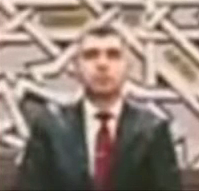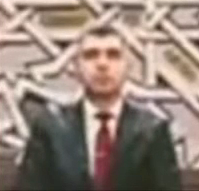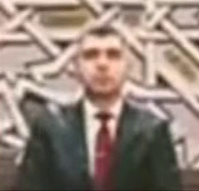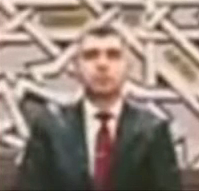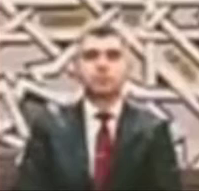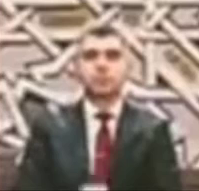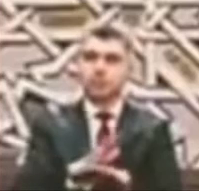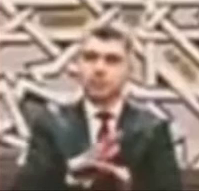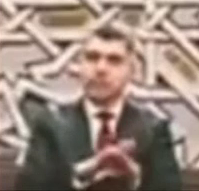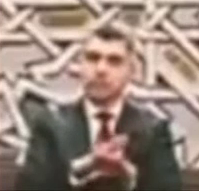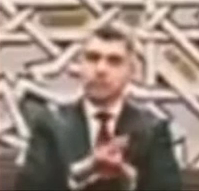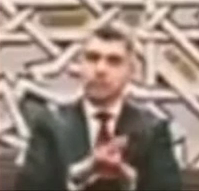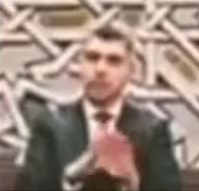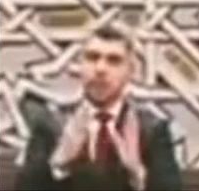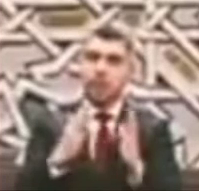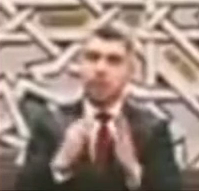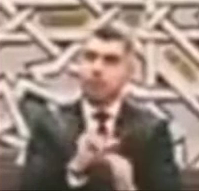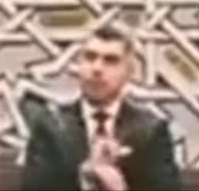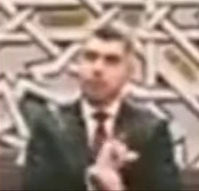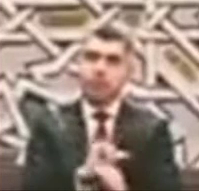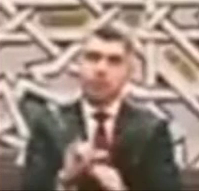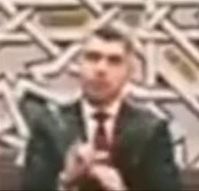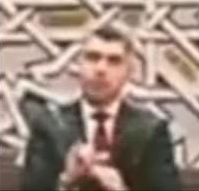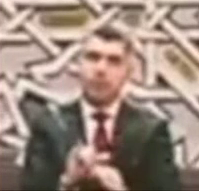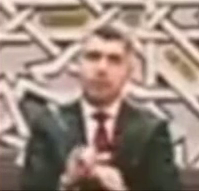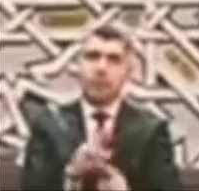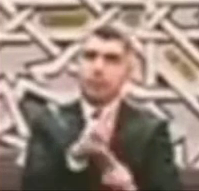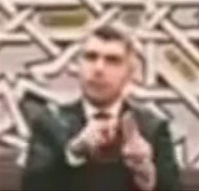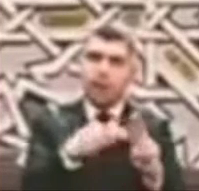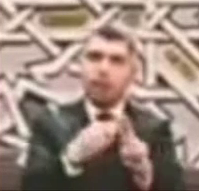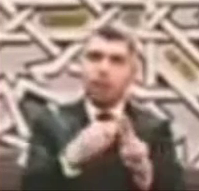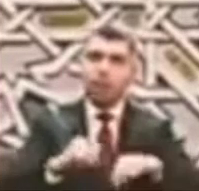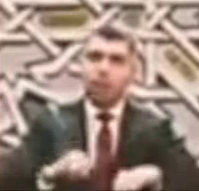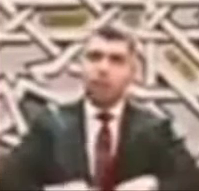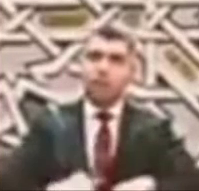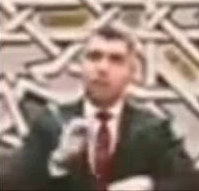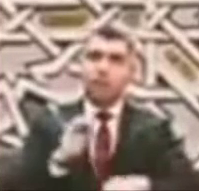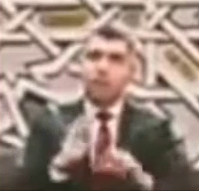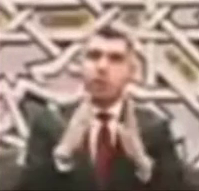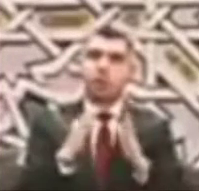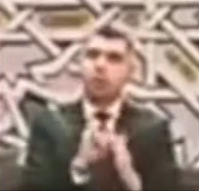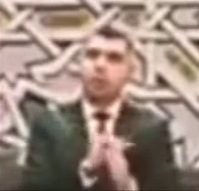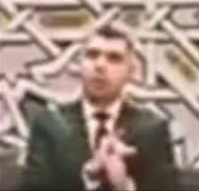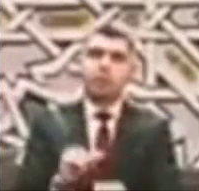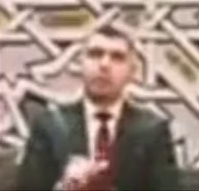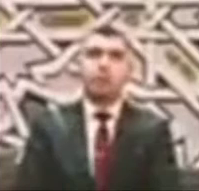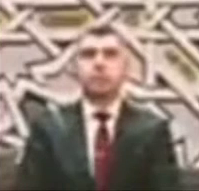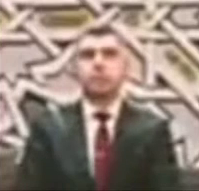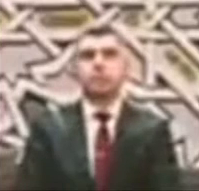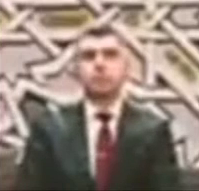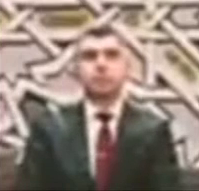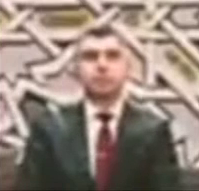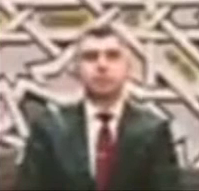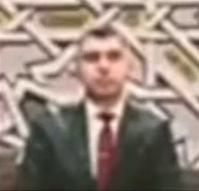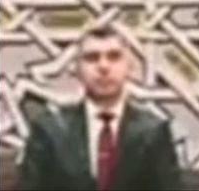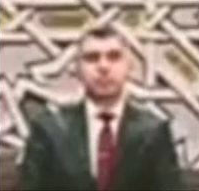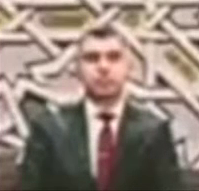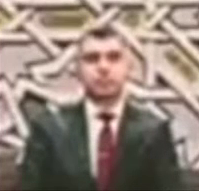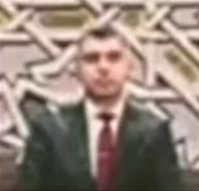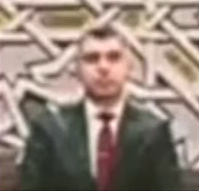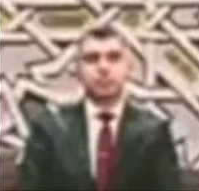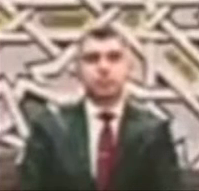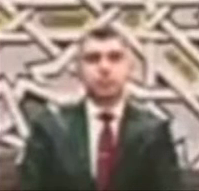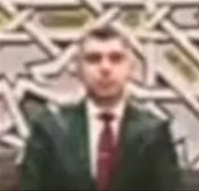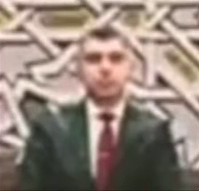أرجوكم هذا الموضوع هضرنا فيه شحال هذه. السيدة الوزيرة كتجاوب جواب لائق تصفيق. لا ما كتغيروا والو